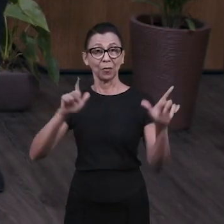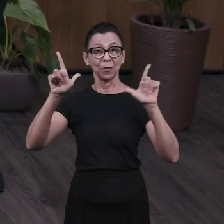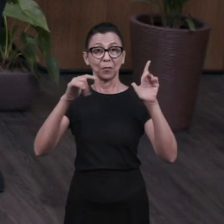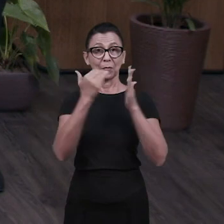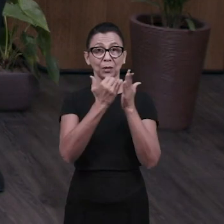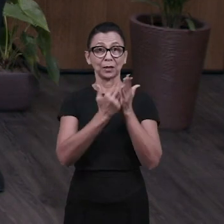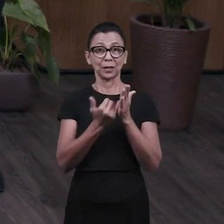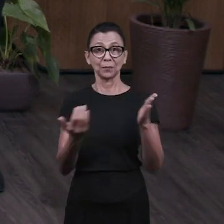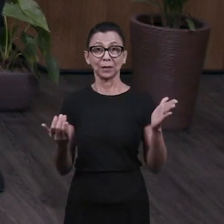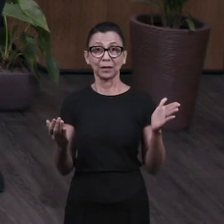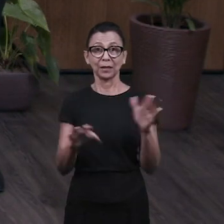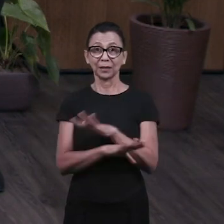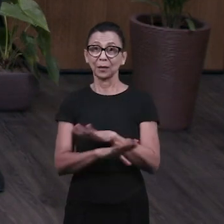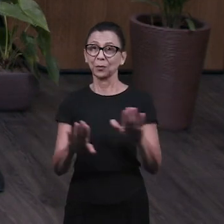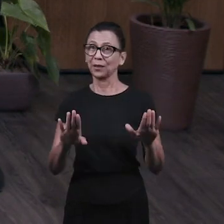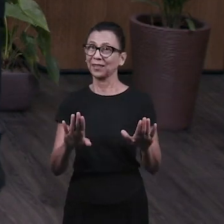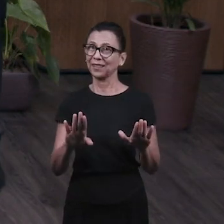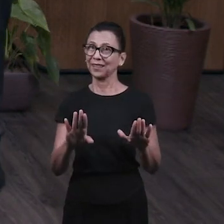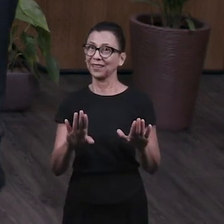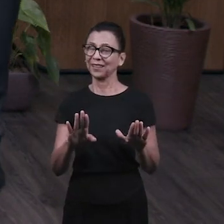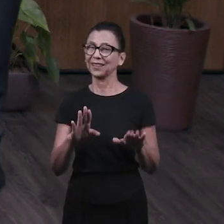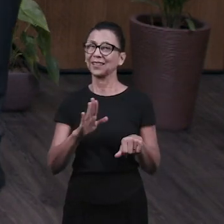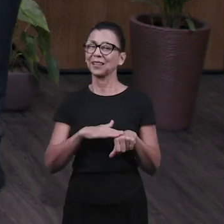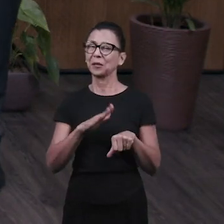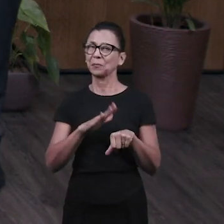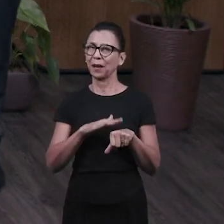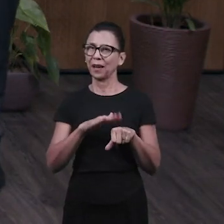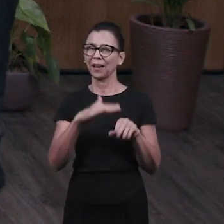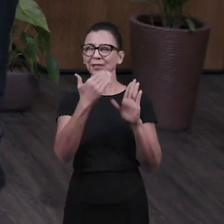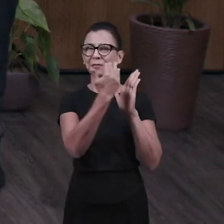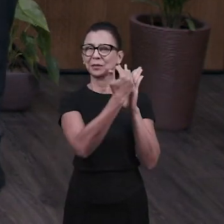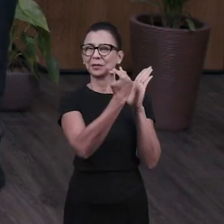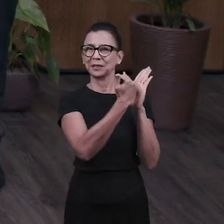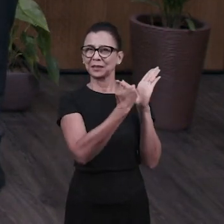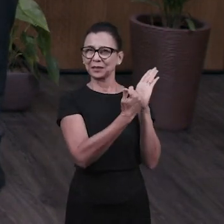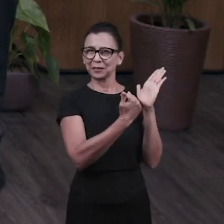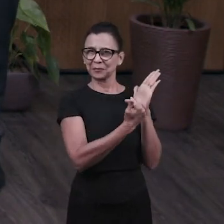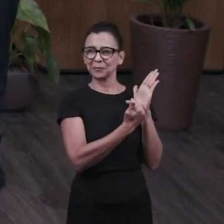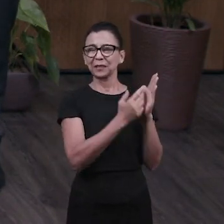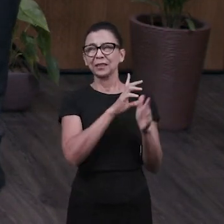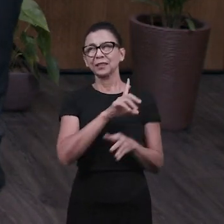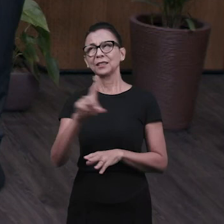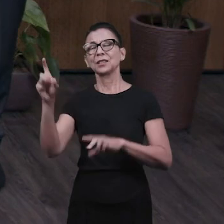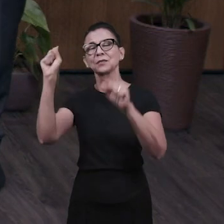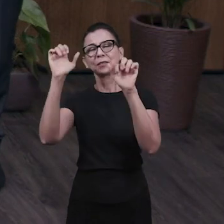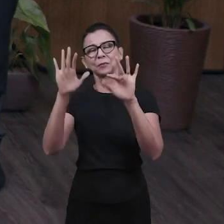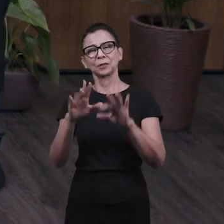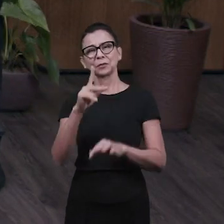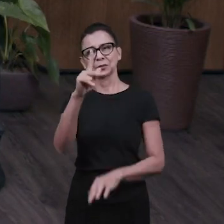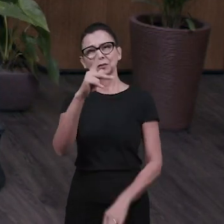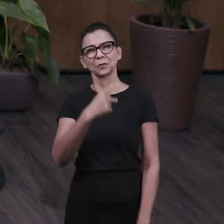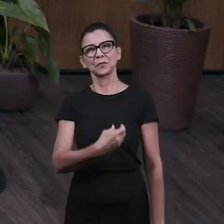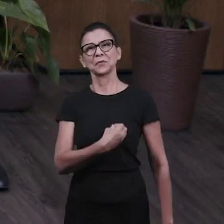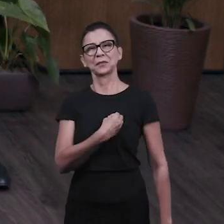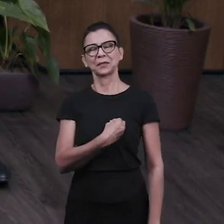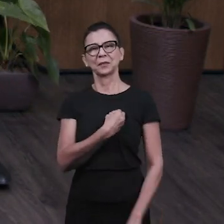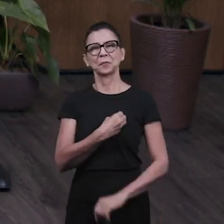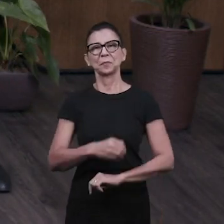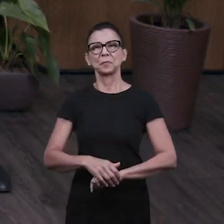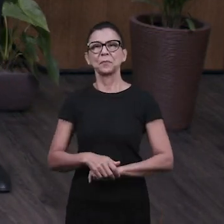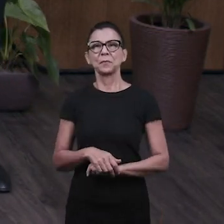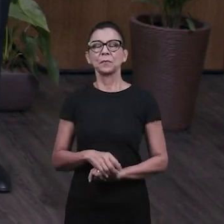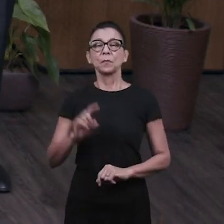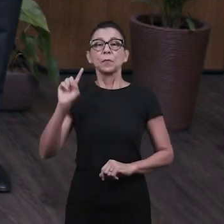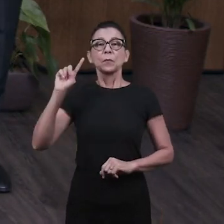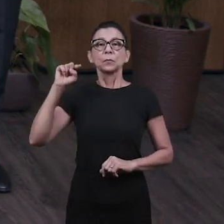vont suivre. Et Dieu, certainement, va continuer à vous bénir. Au prochain